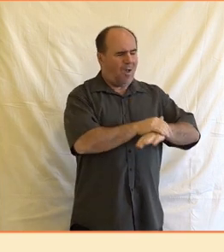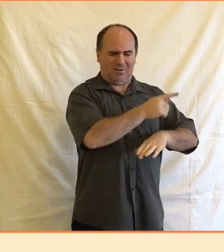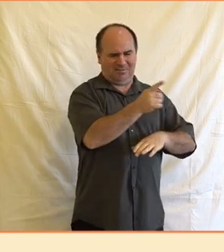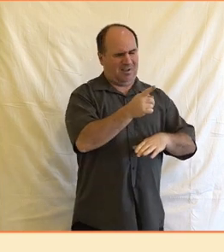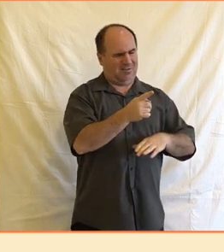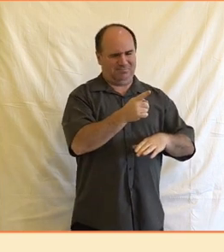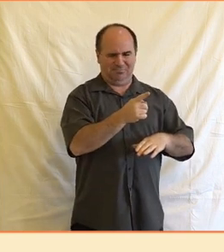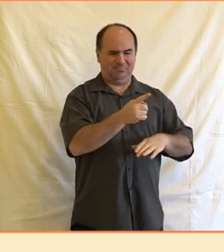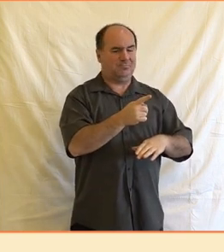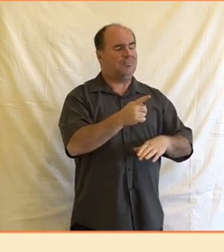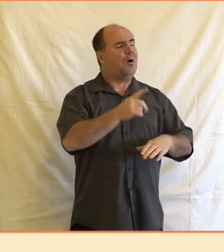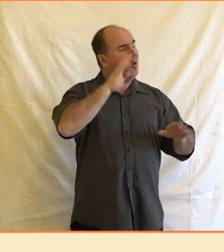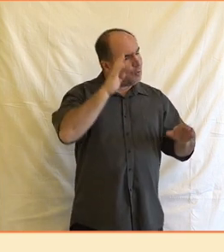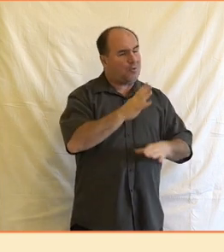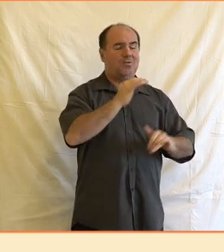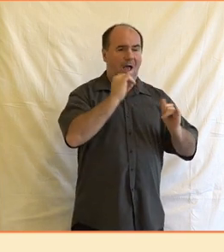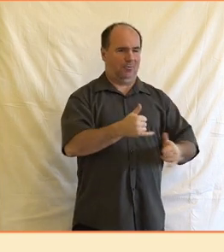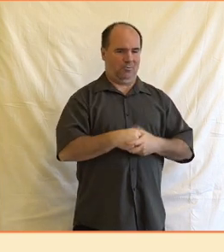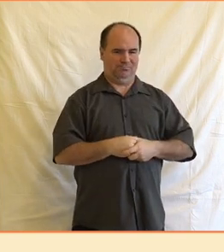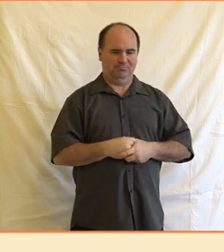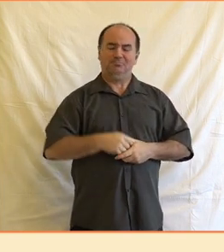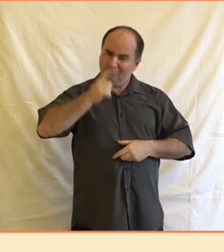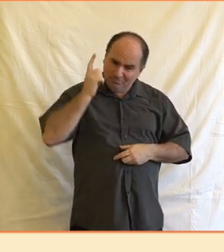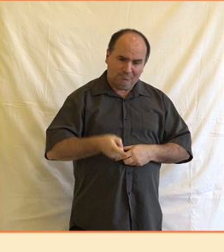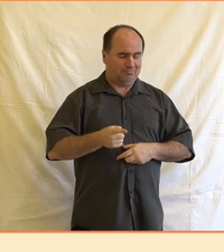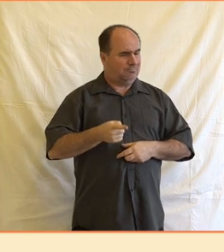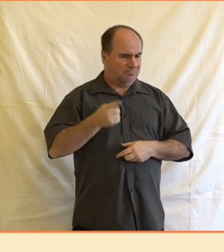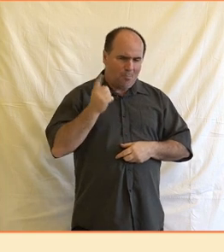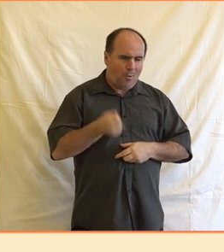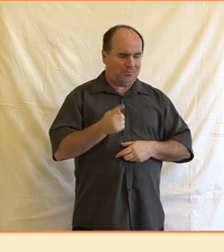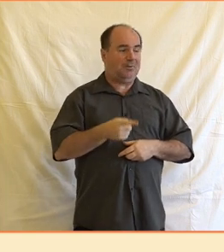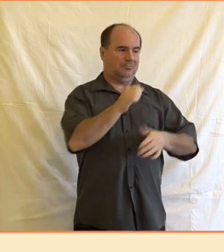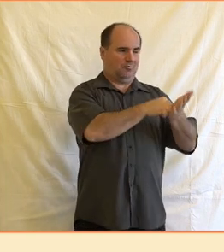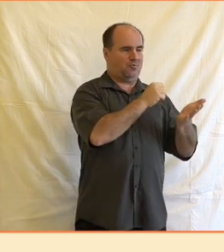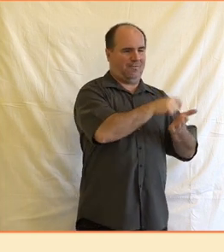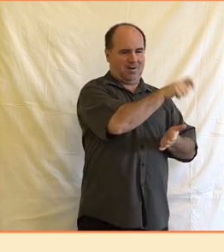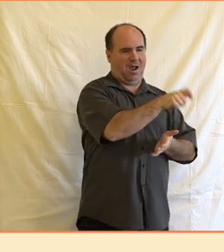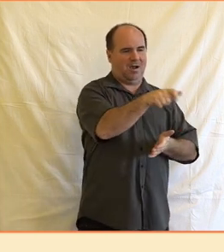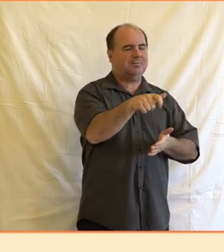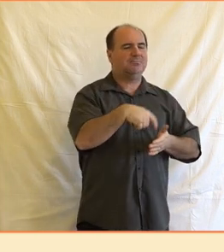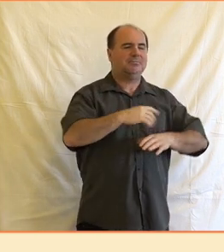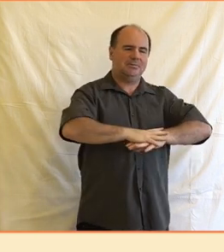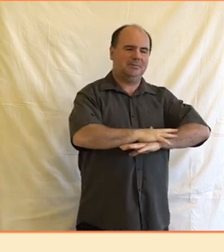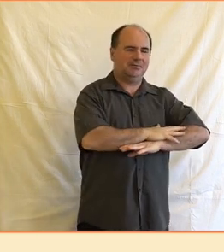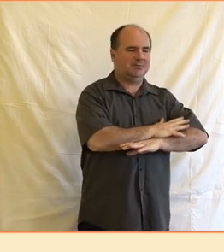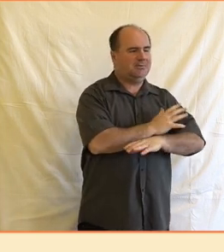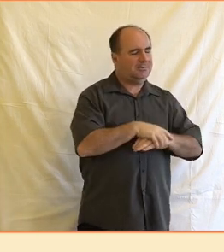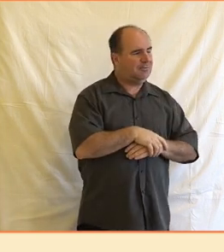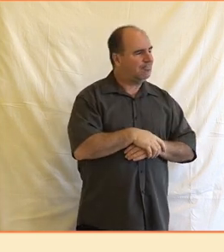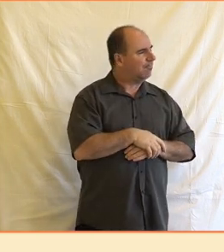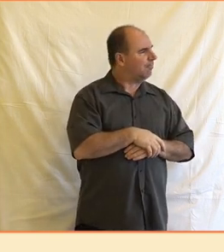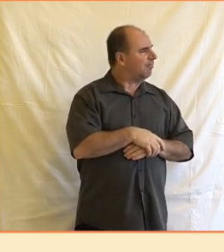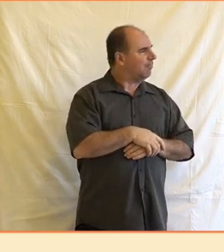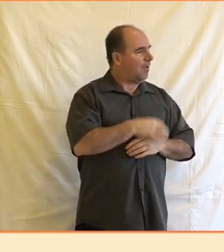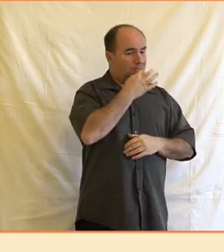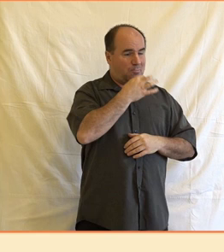zastoupení toho rozhodně ano, spíše ano. To znamená, že skutečně ze strany novinářů člověk, který nemá